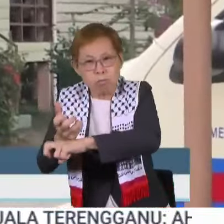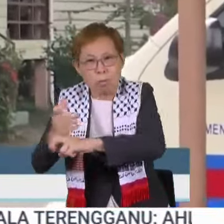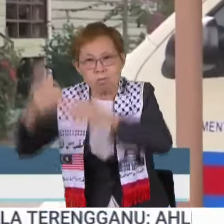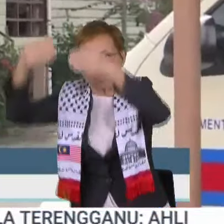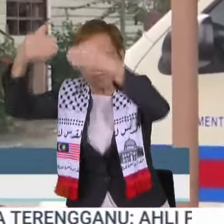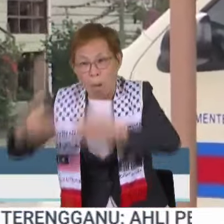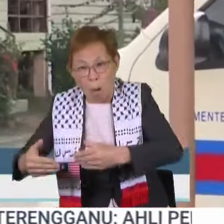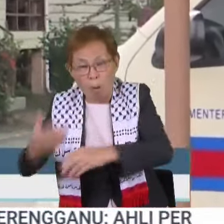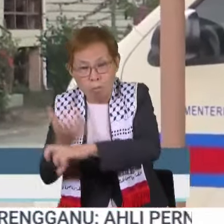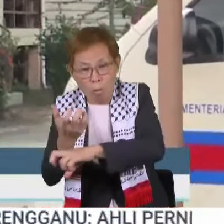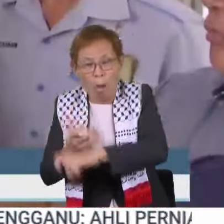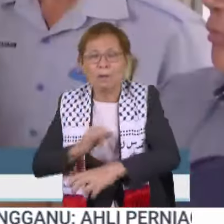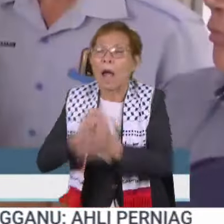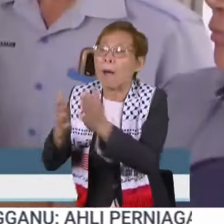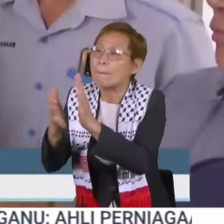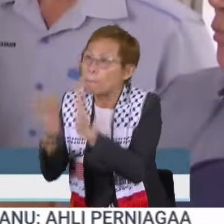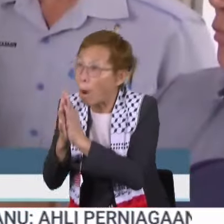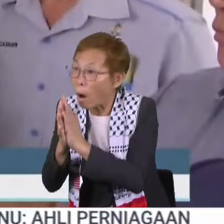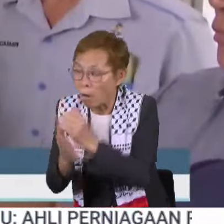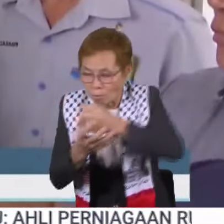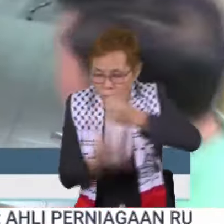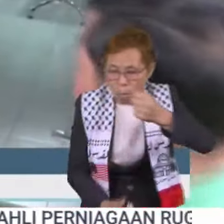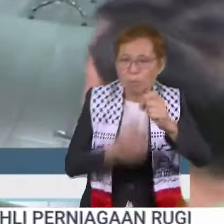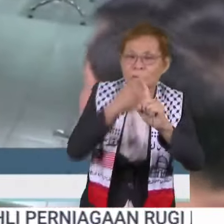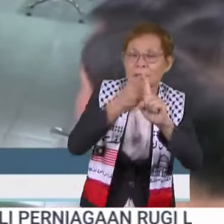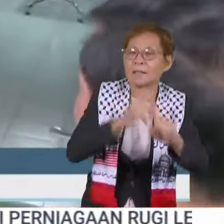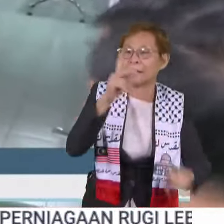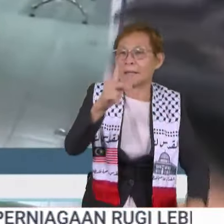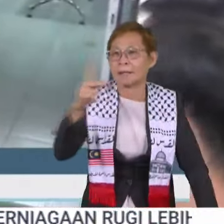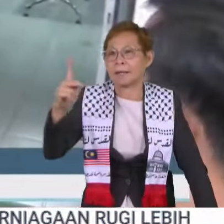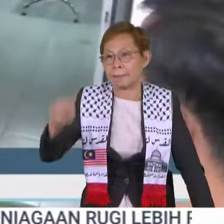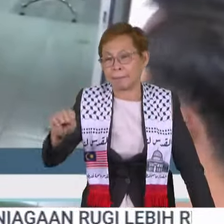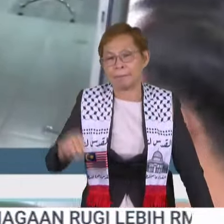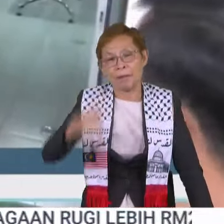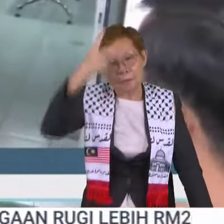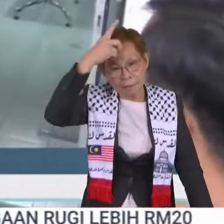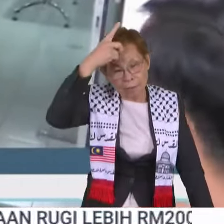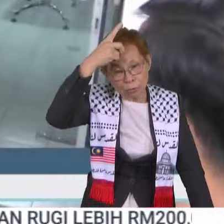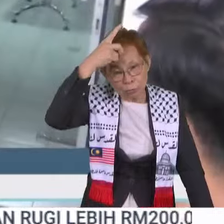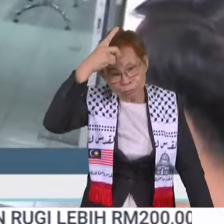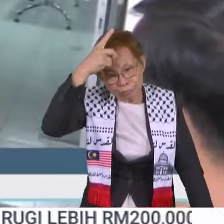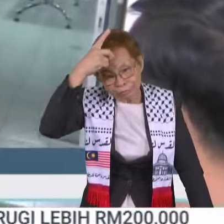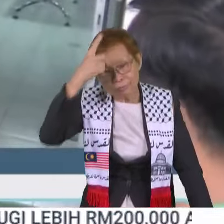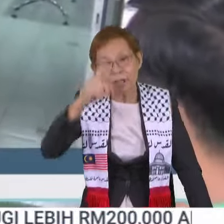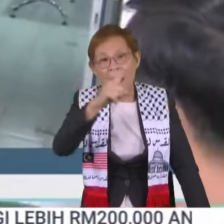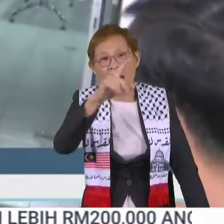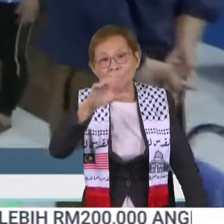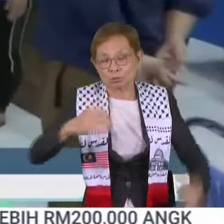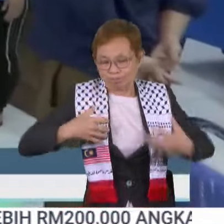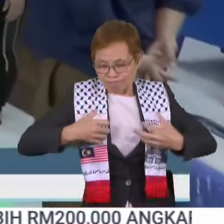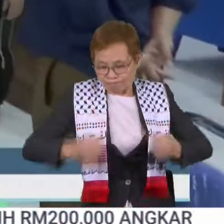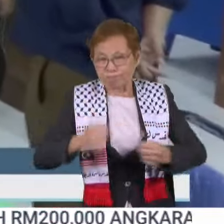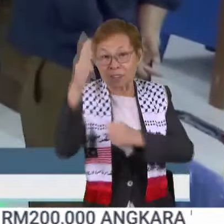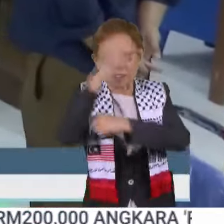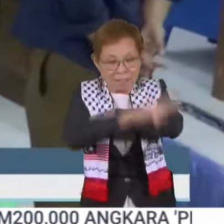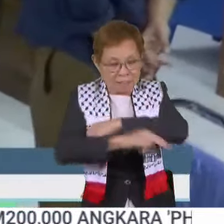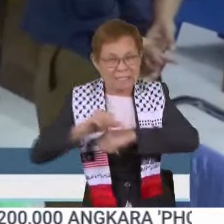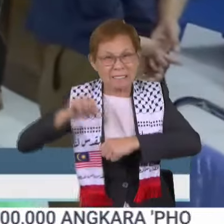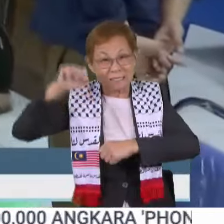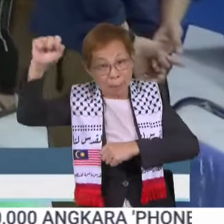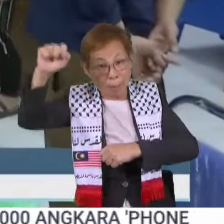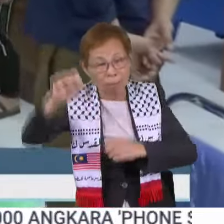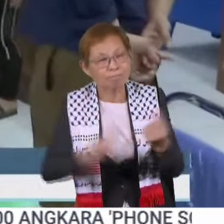minta ee peruntukan khas daripada Kementerian kesihatan Datuk James yang juga exco kesihatan Kerajaan negeri